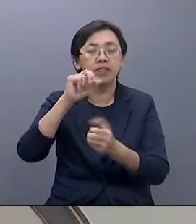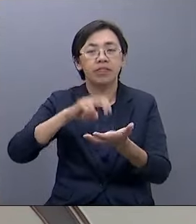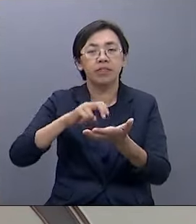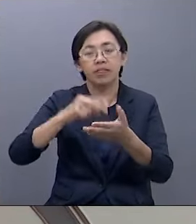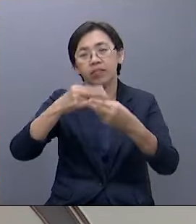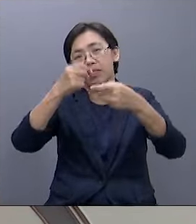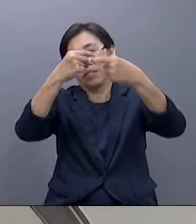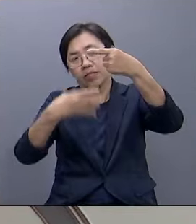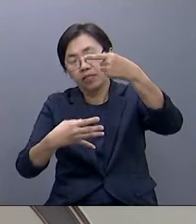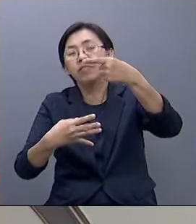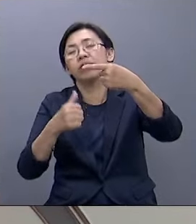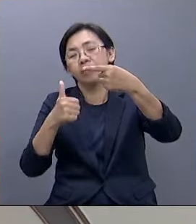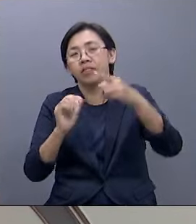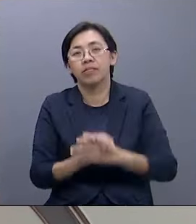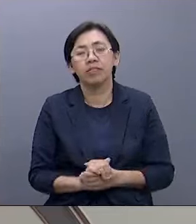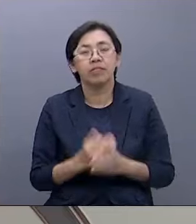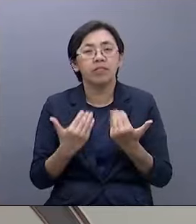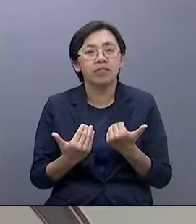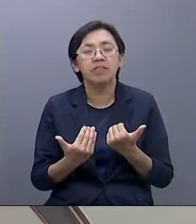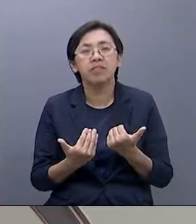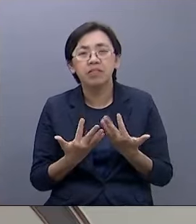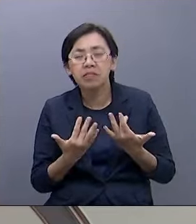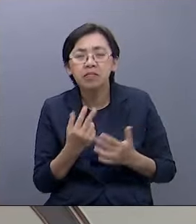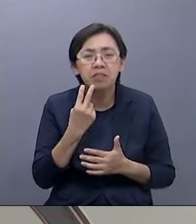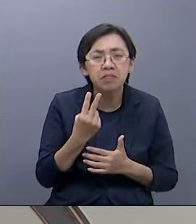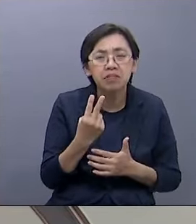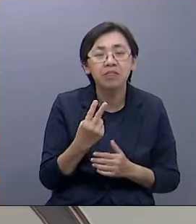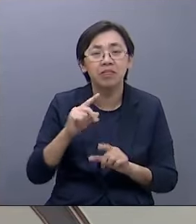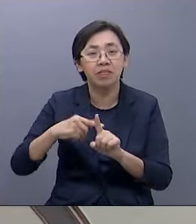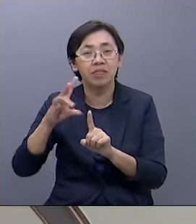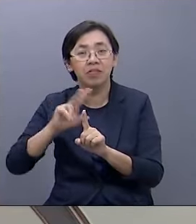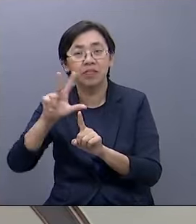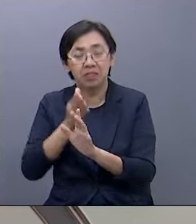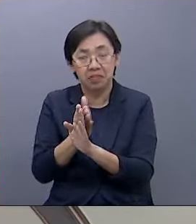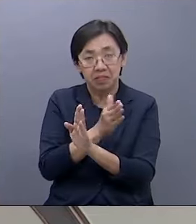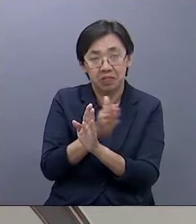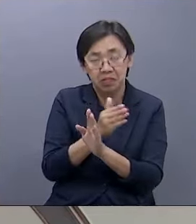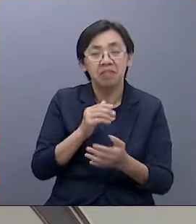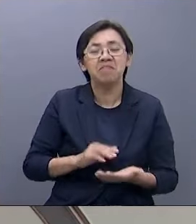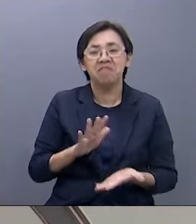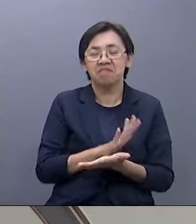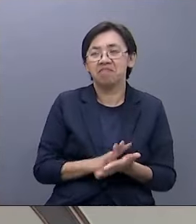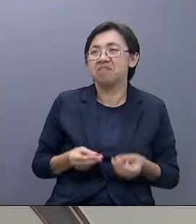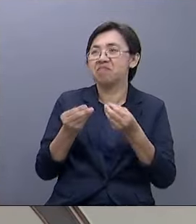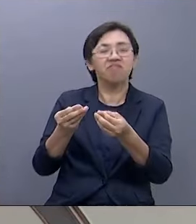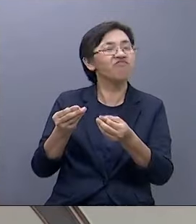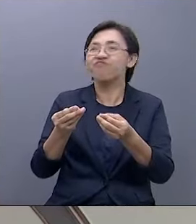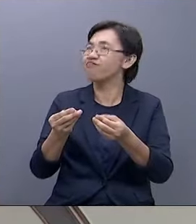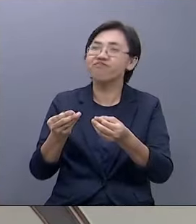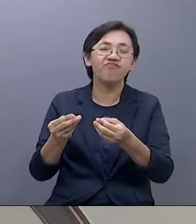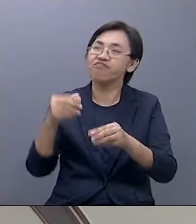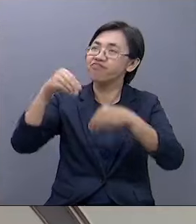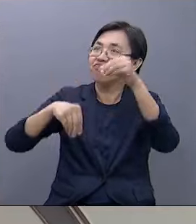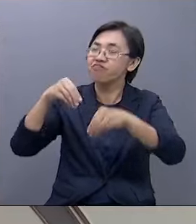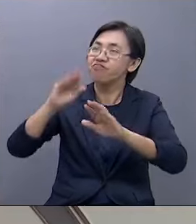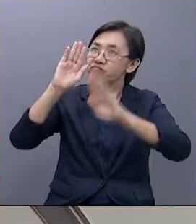การเลือกได้ดังนั้นช่วงเวลานี้อาจจะต้องจับตากันก่อนแล้วว่าจะมีการไปยื่นคัดค้านการเลือกสวต่อกกตต่อศาลฎีกาหรือไม่